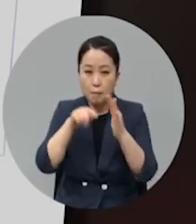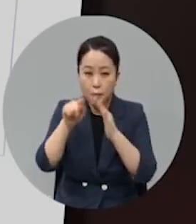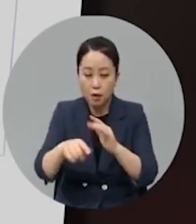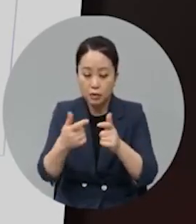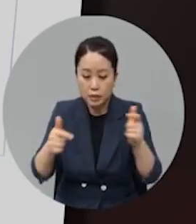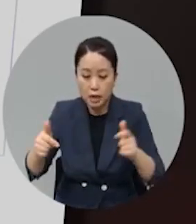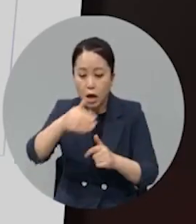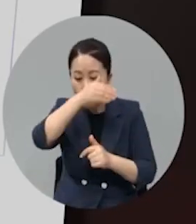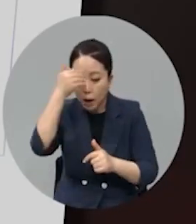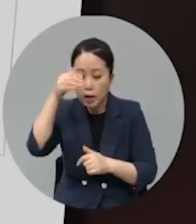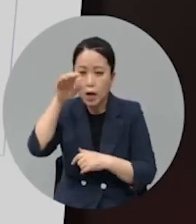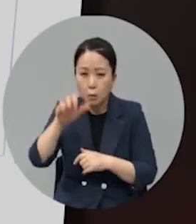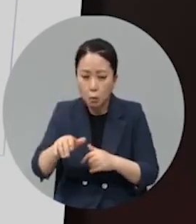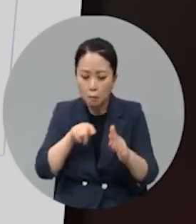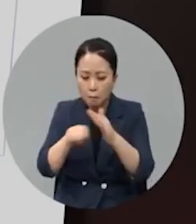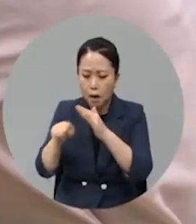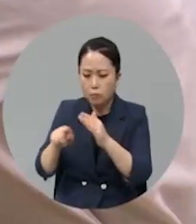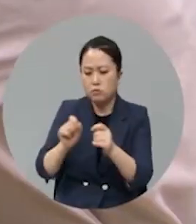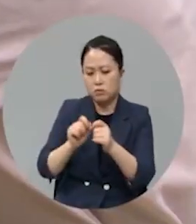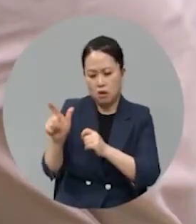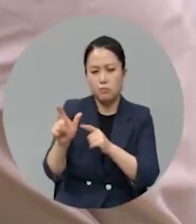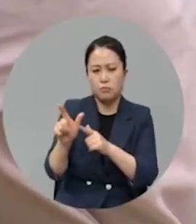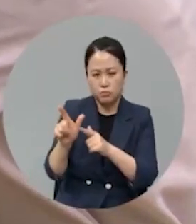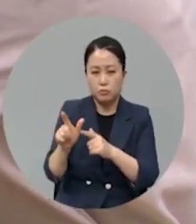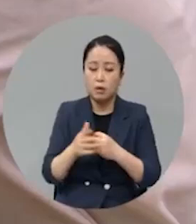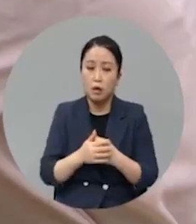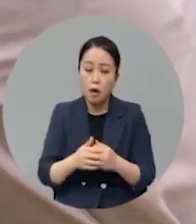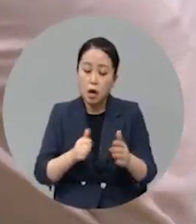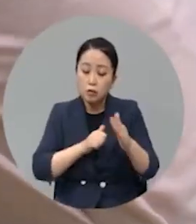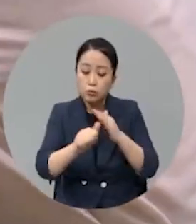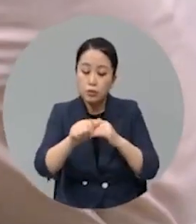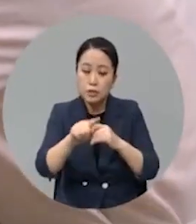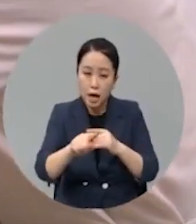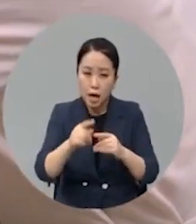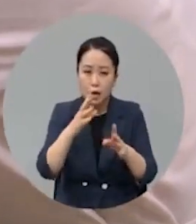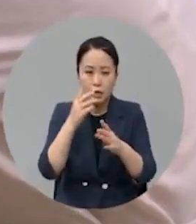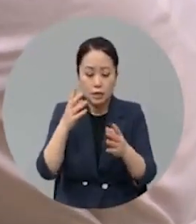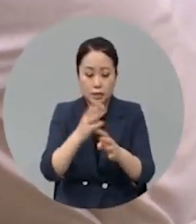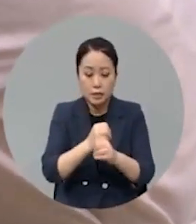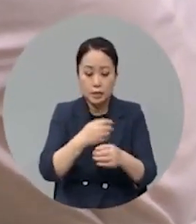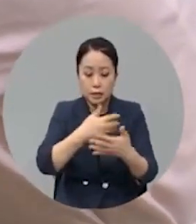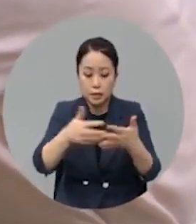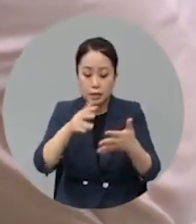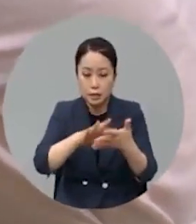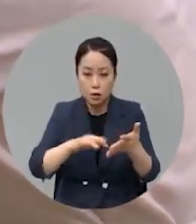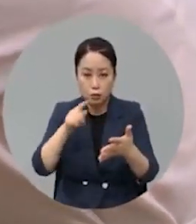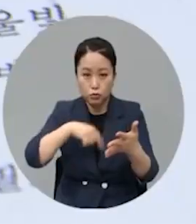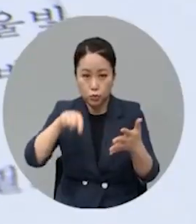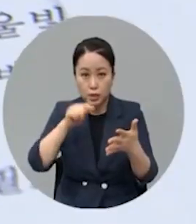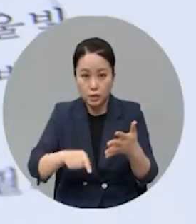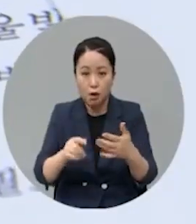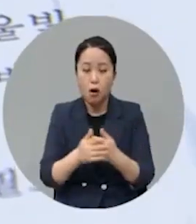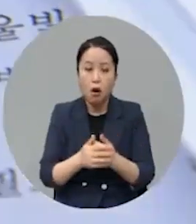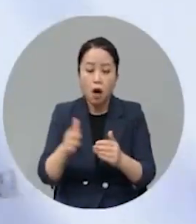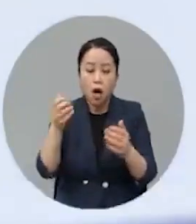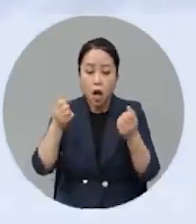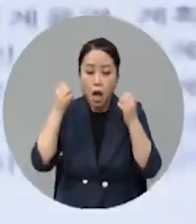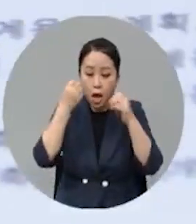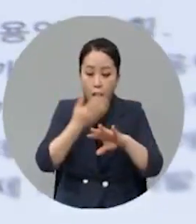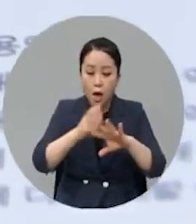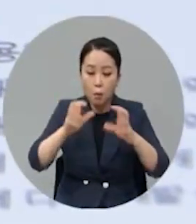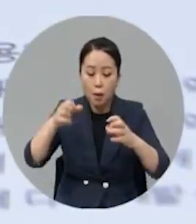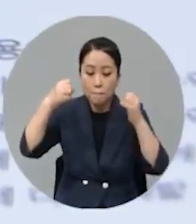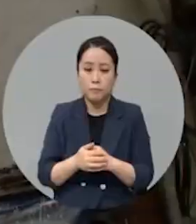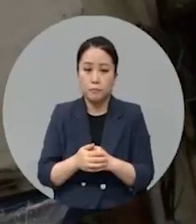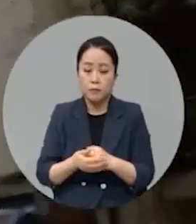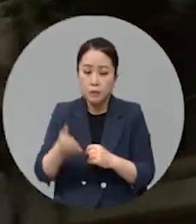관광지 견학이 대부분을 차지합니다. 출장 일정 중 해외 빛 연출 축제 관계자와의 만남도 이뤄지지